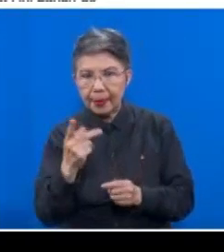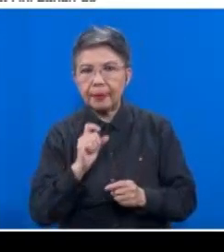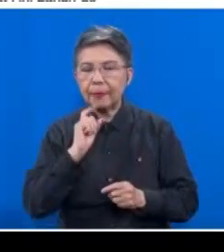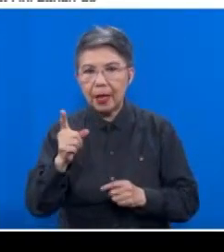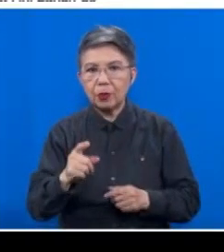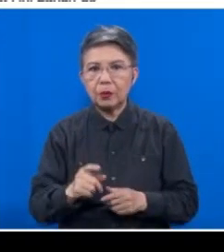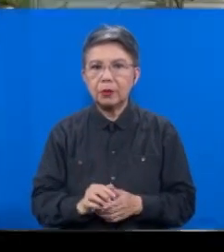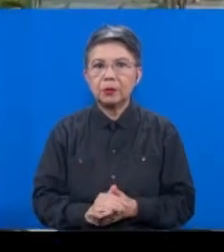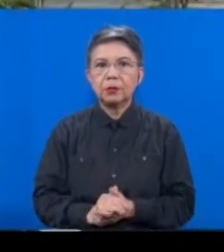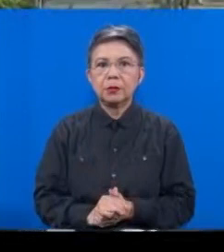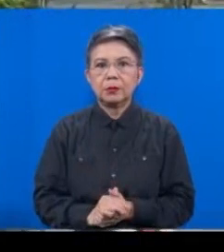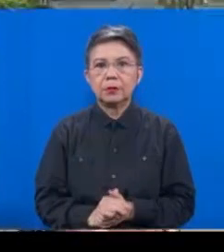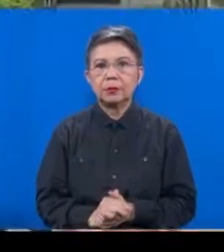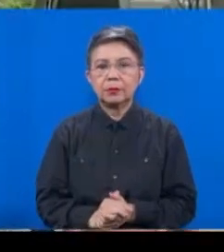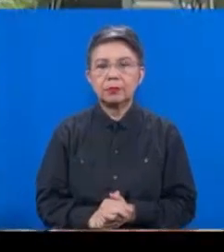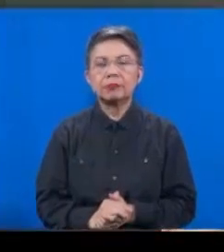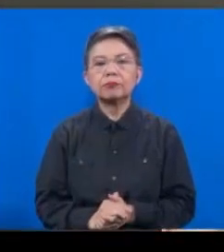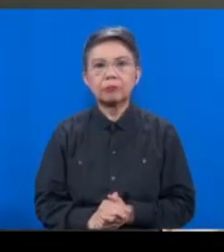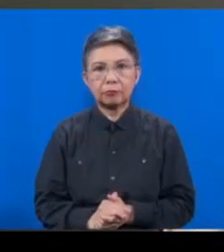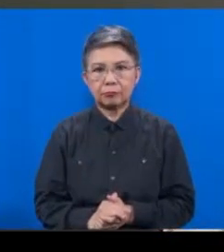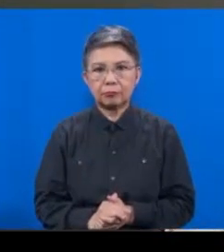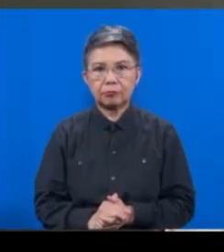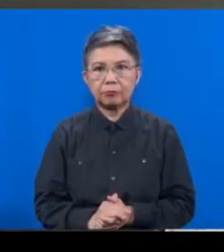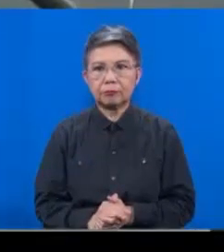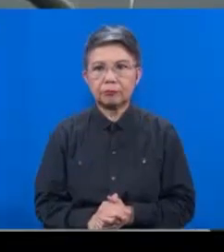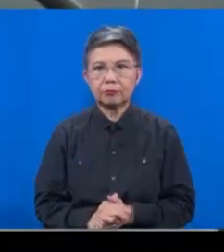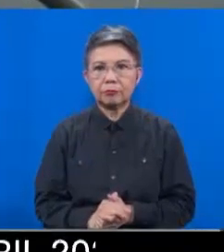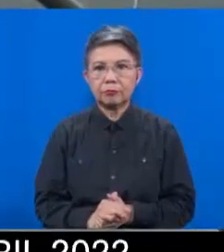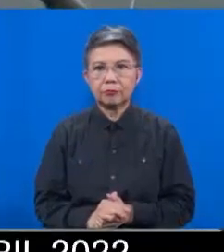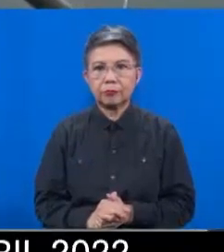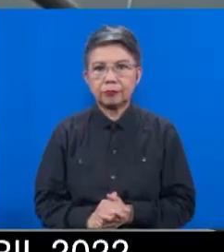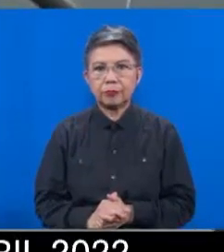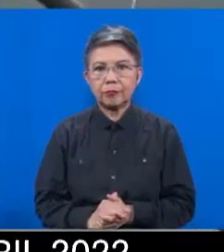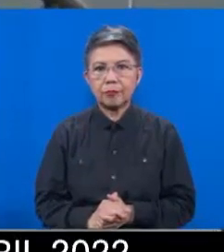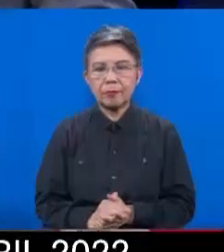melakukan penganiayaan. Tim Liputan CNN Indonesia.